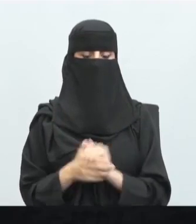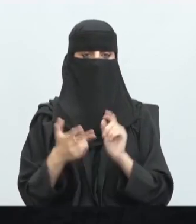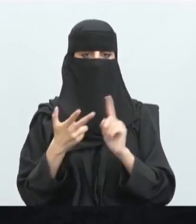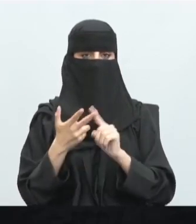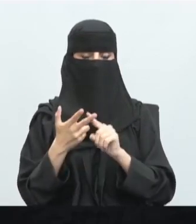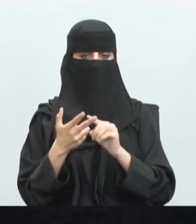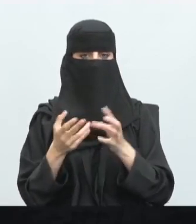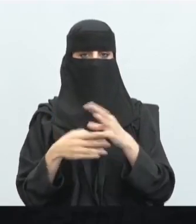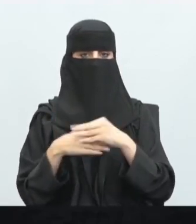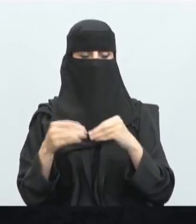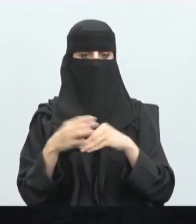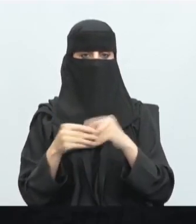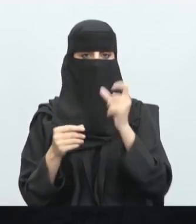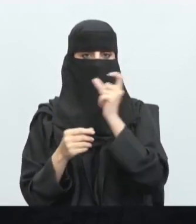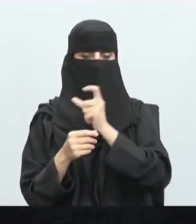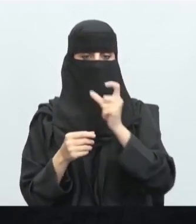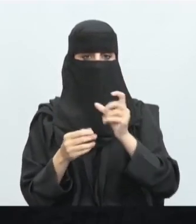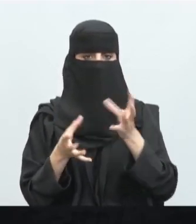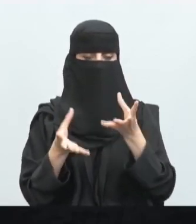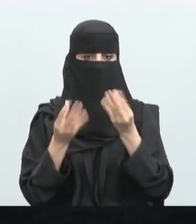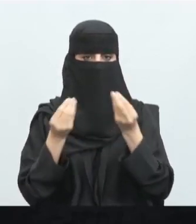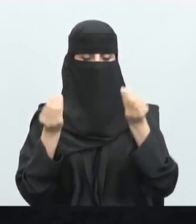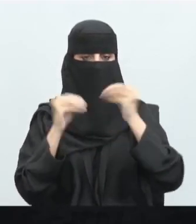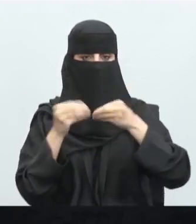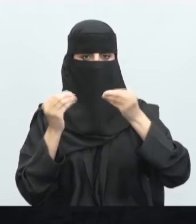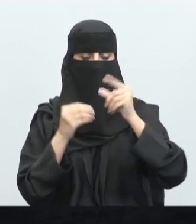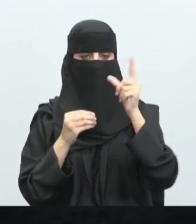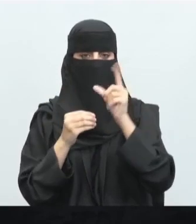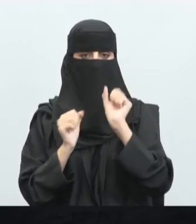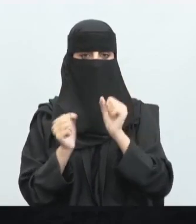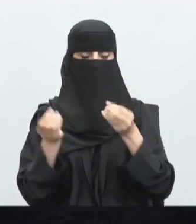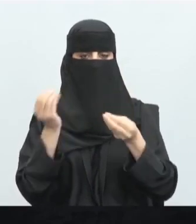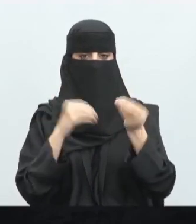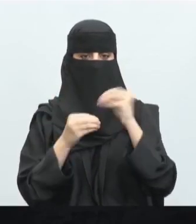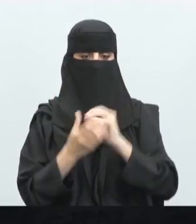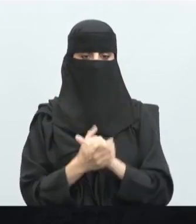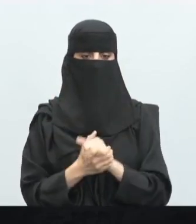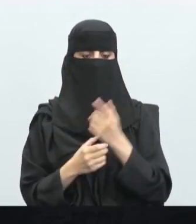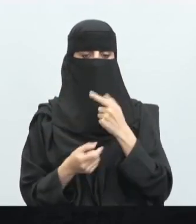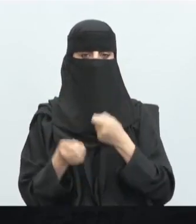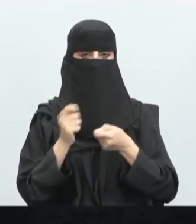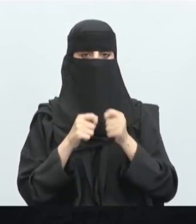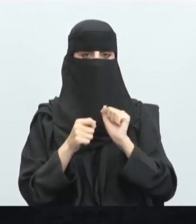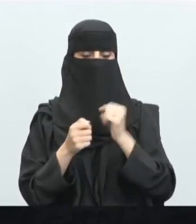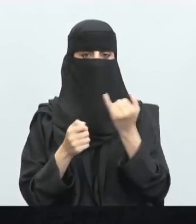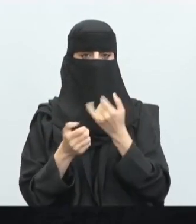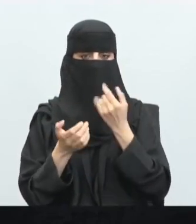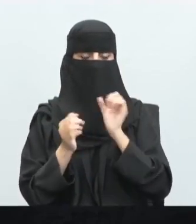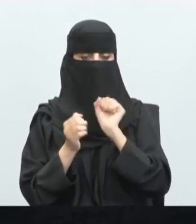اكتتاب كلمات لغويه جميله جديده استطيع ان استخدمها في التعبير